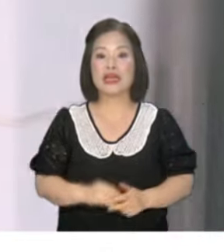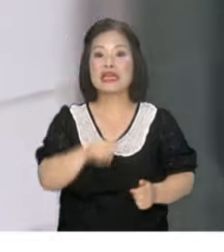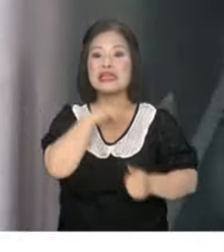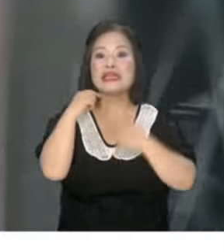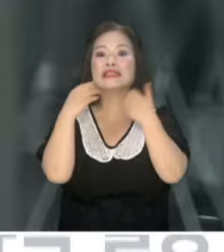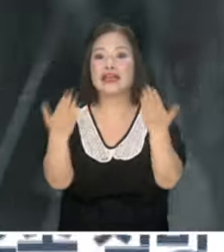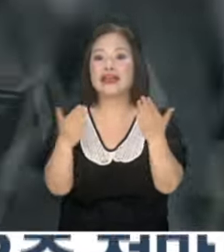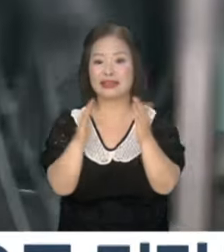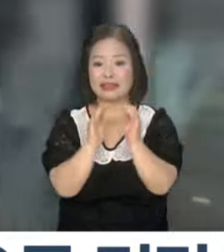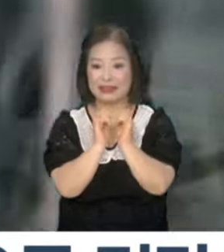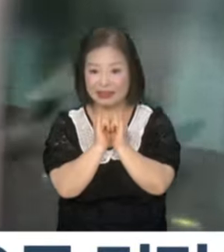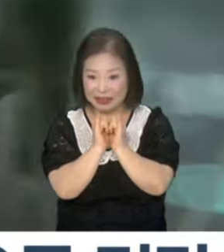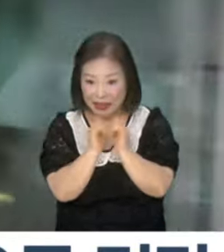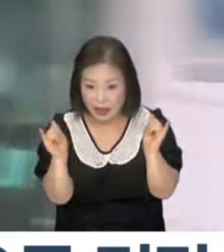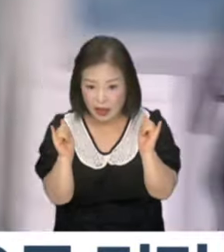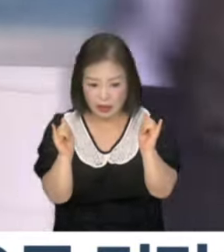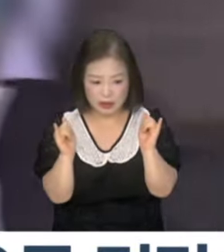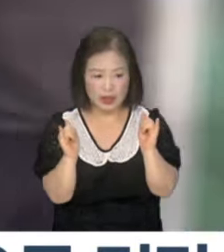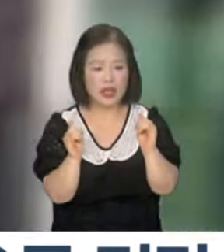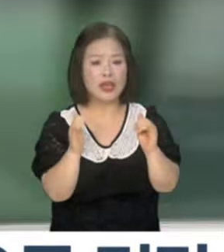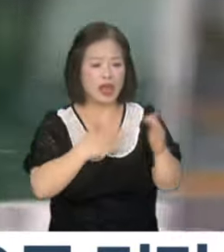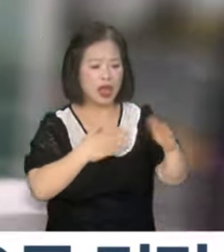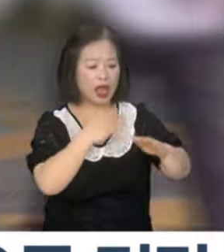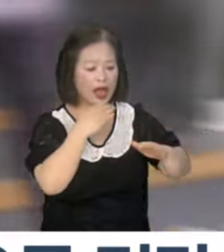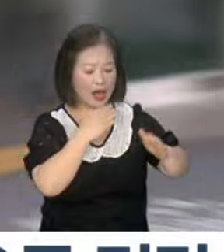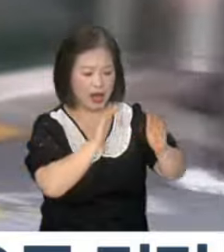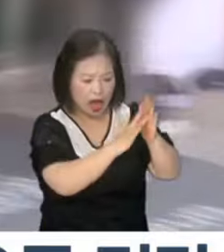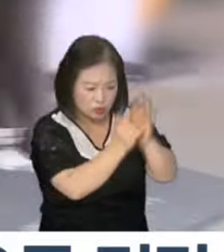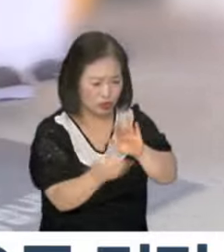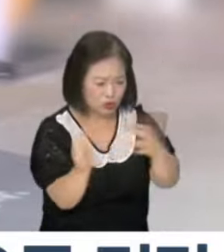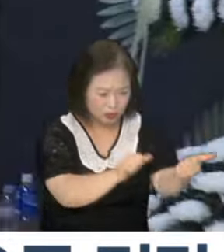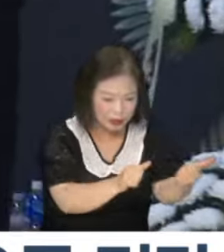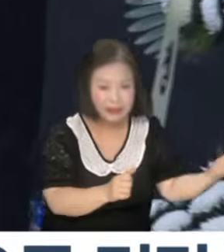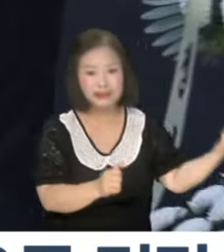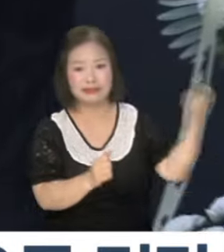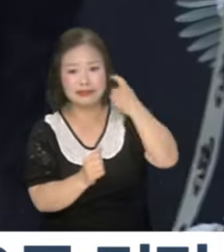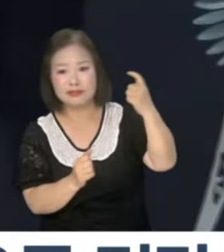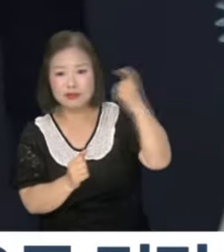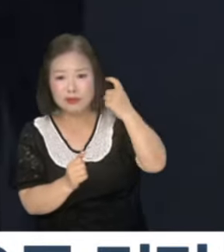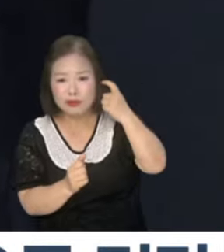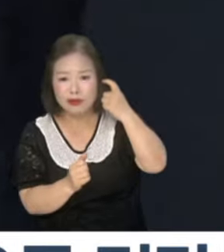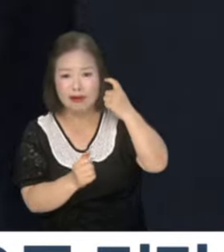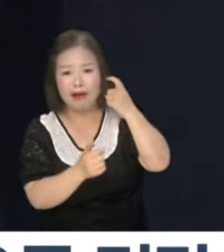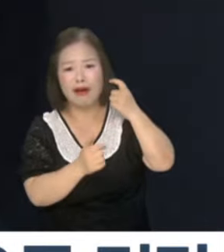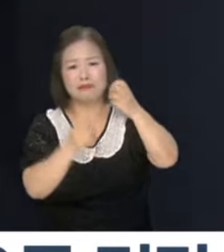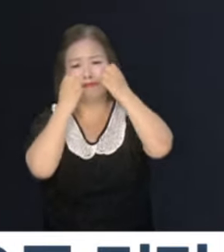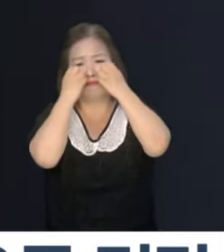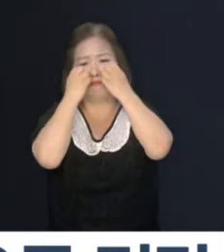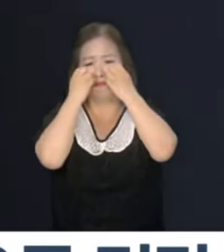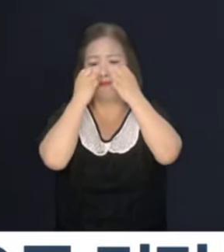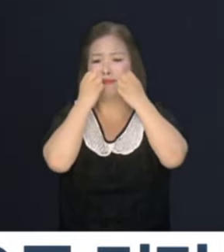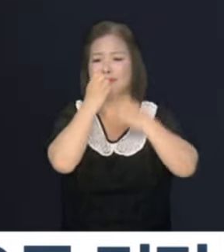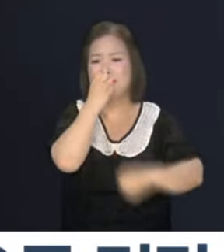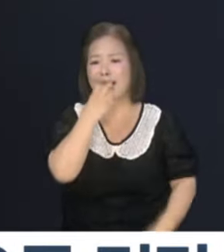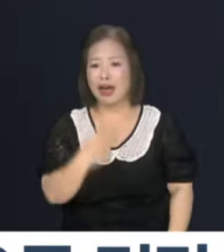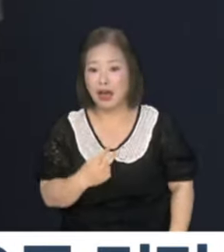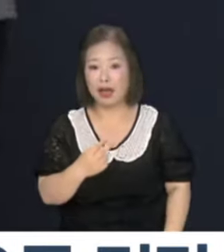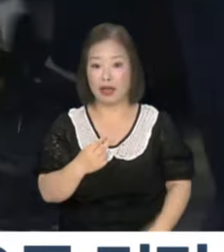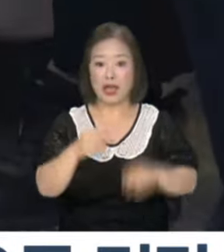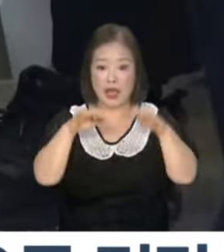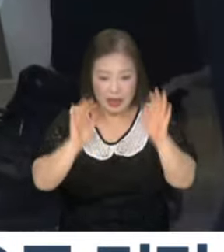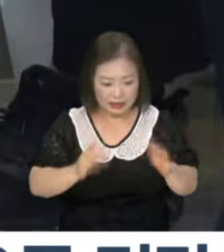희생자가 가족으로 확인됐다는 소식에 마지막까지 희망의 끈을 놓지 않았던 유족들은 억장이 무너졌습니다.